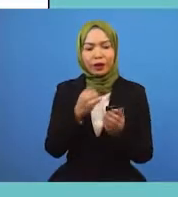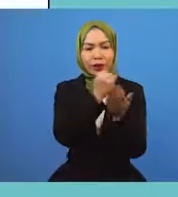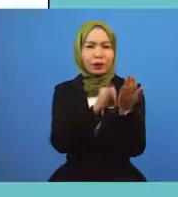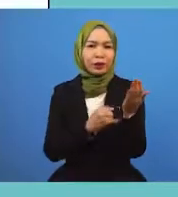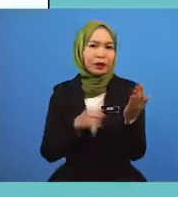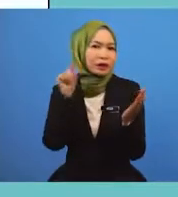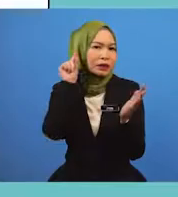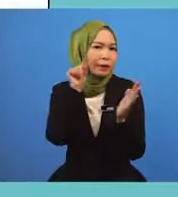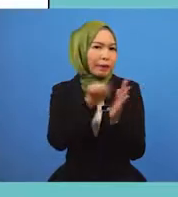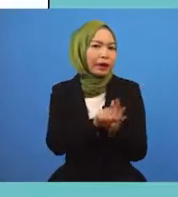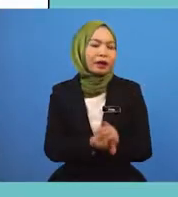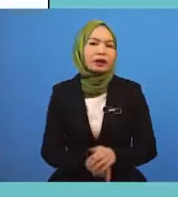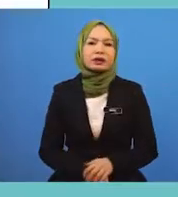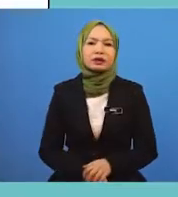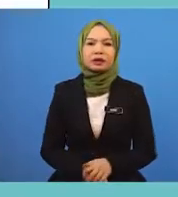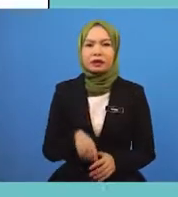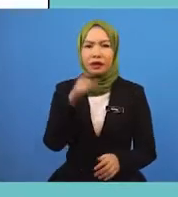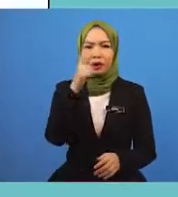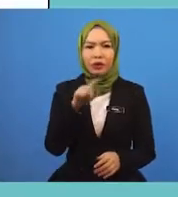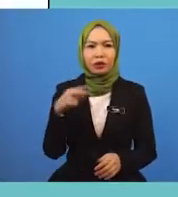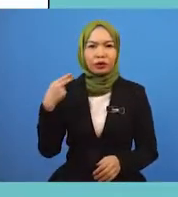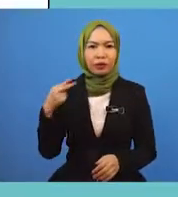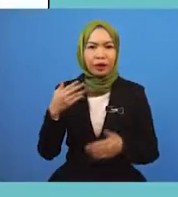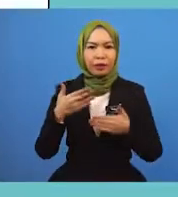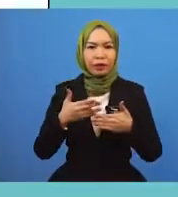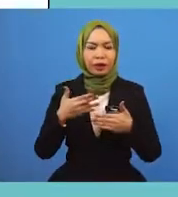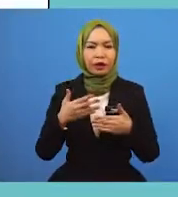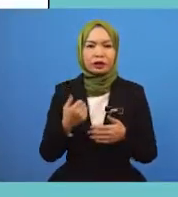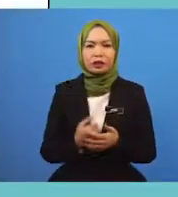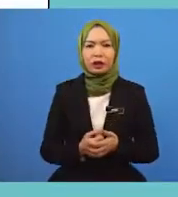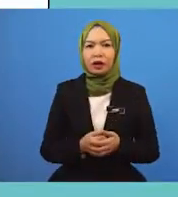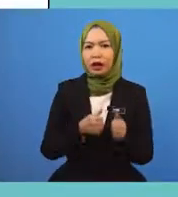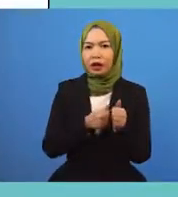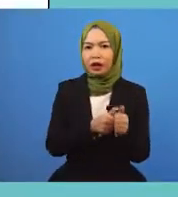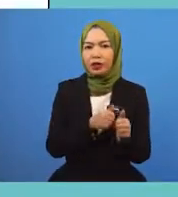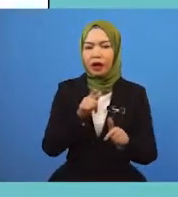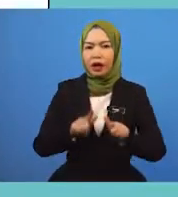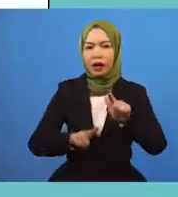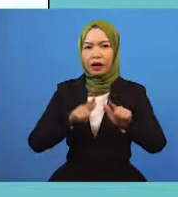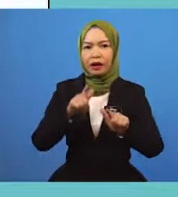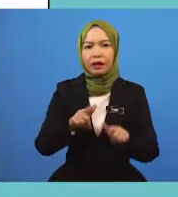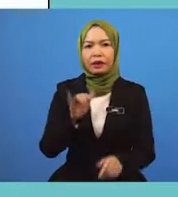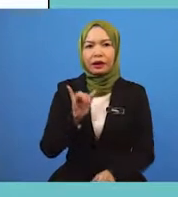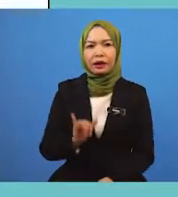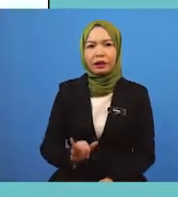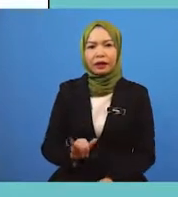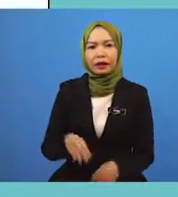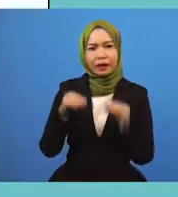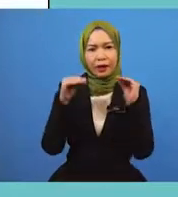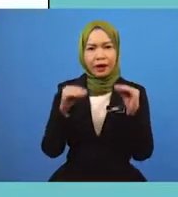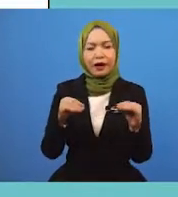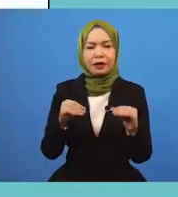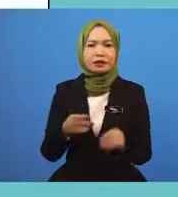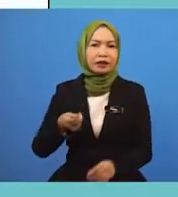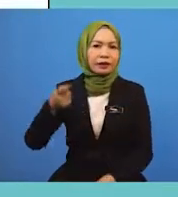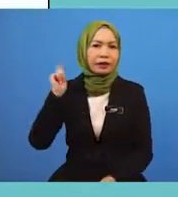tenaga bagi haba penyucilan mengikut langkah-langkah yang telah diajari oleh Cikgu Tung